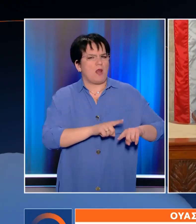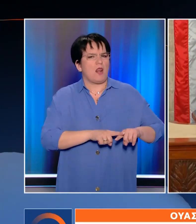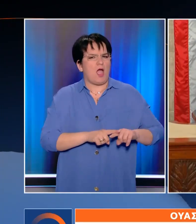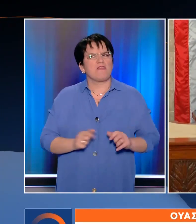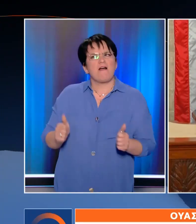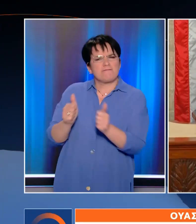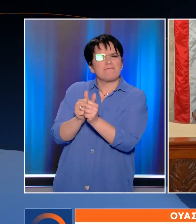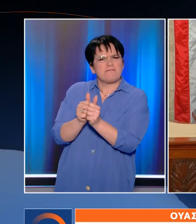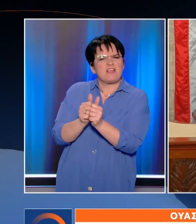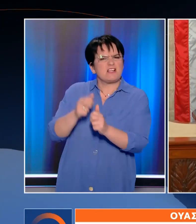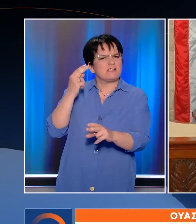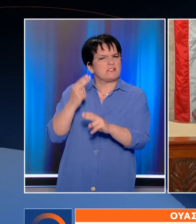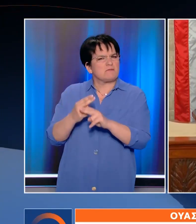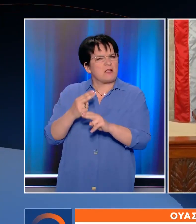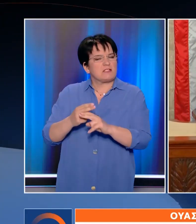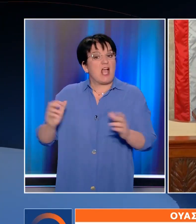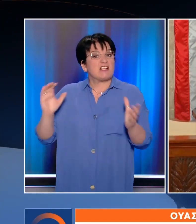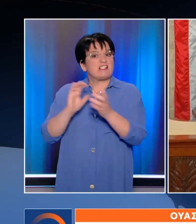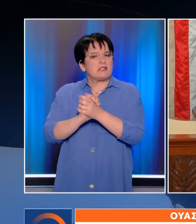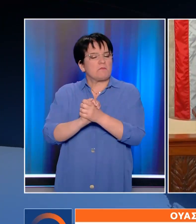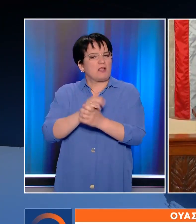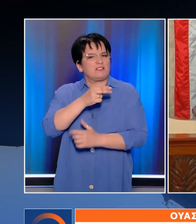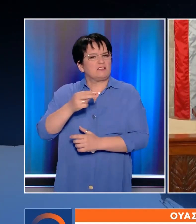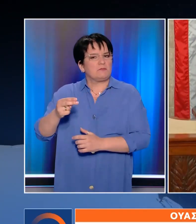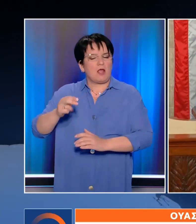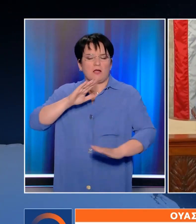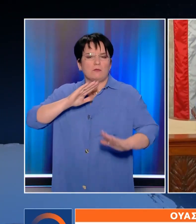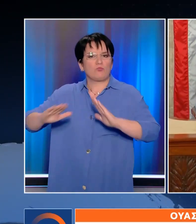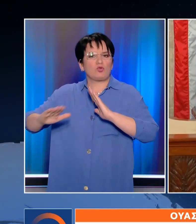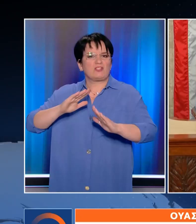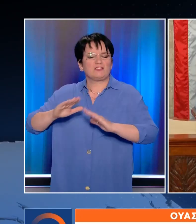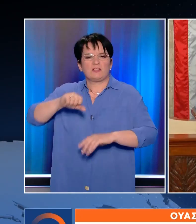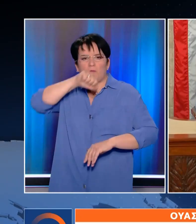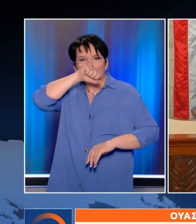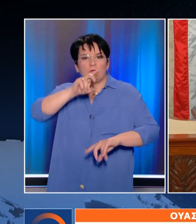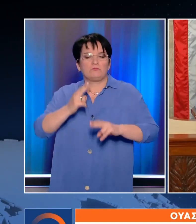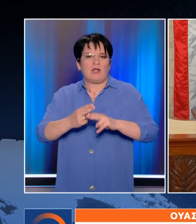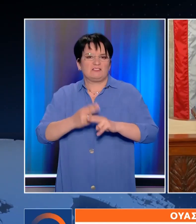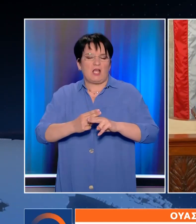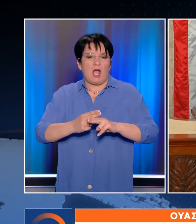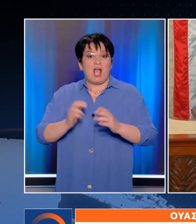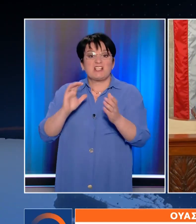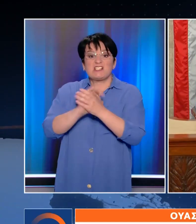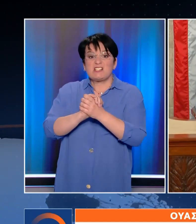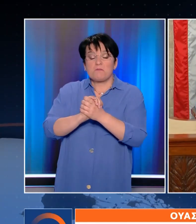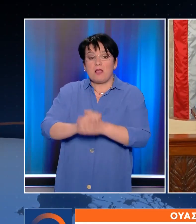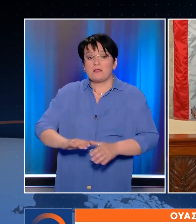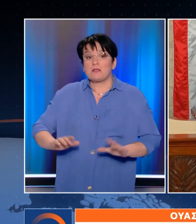φίλων, τη σημασία των συμμάχων για να μπορέσουμε να υπερασπιστούμε αυτές τις αξίες. Χωρίς συμμάχους, η